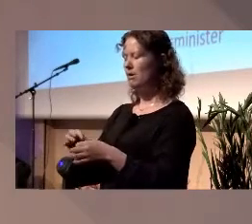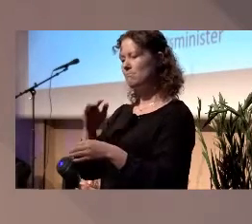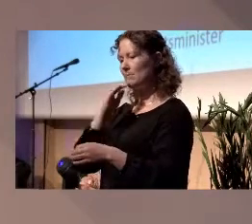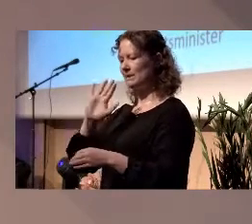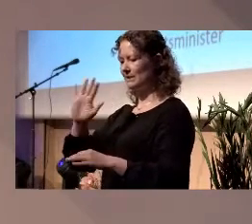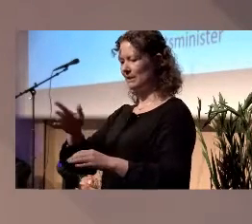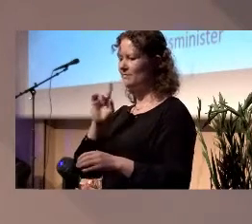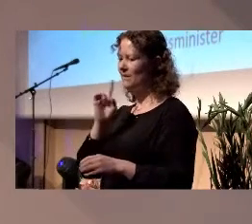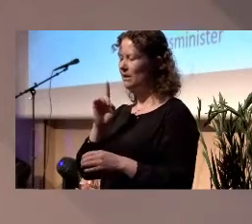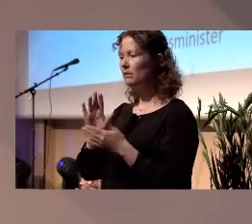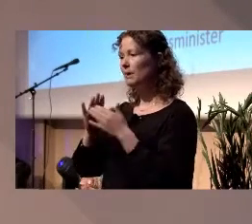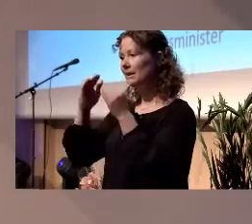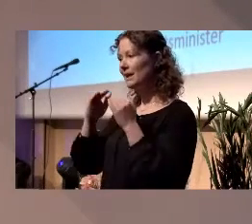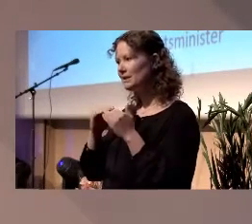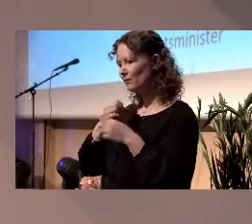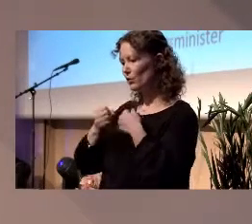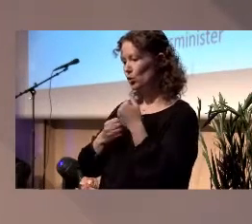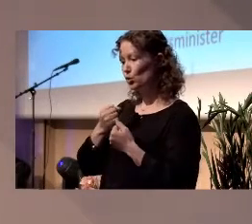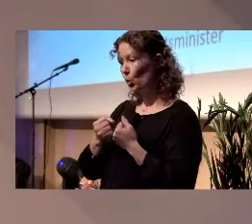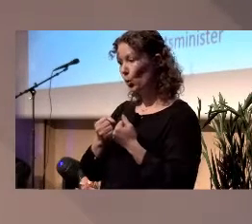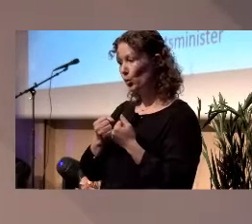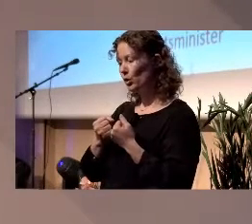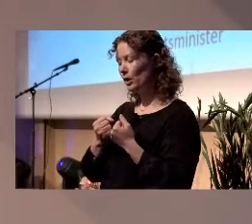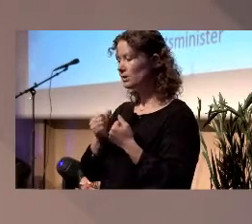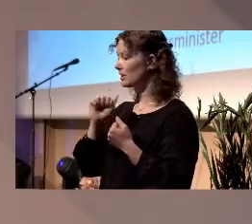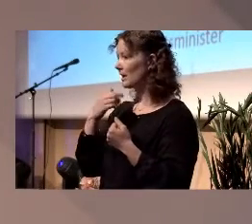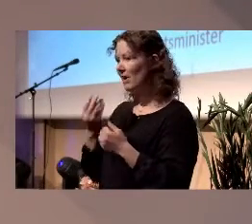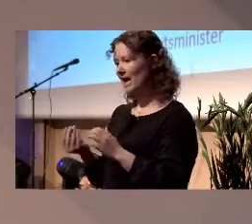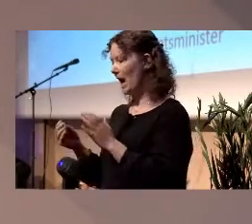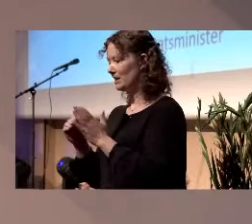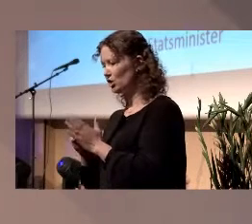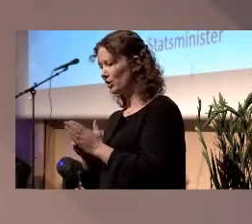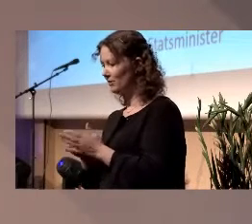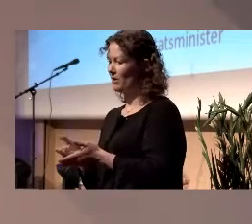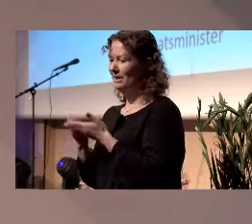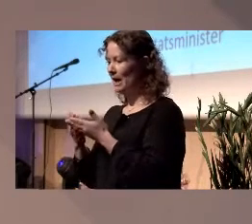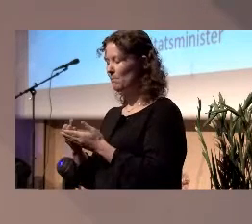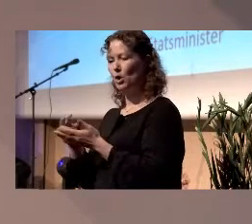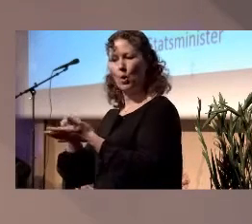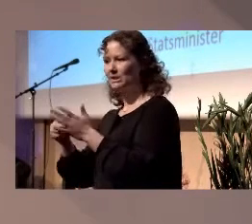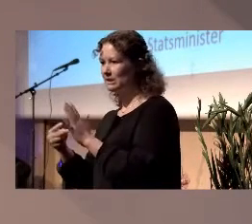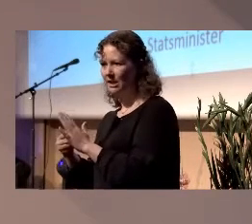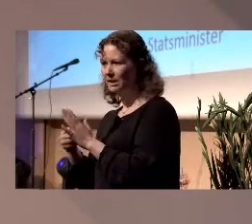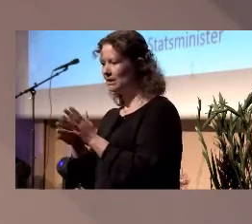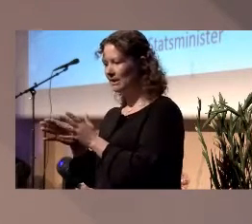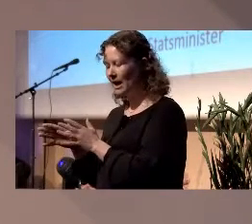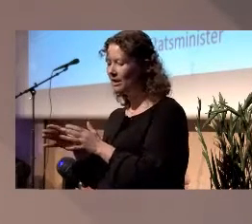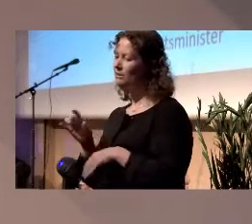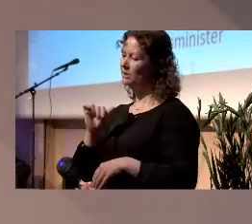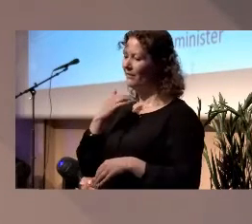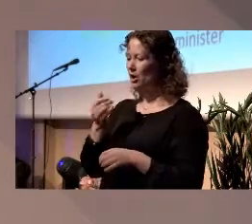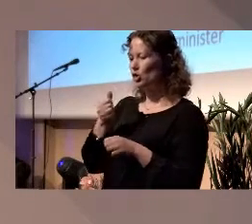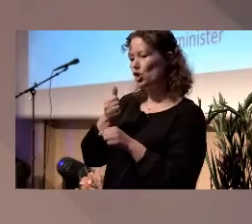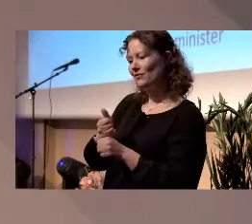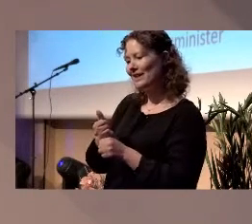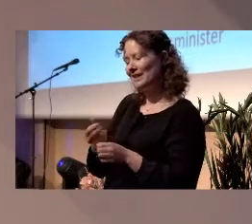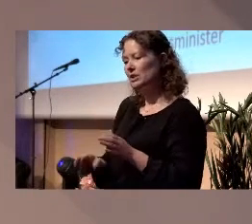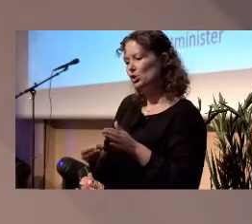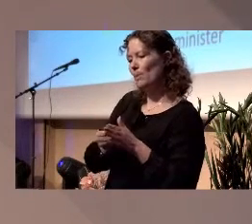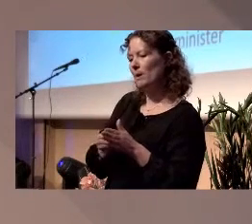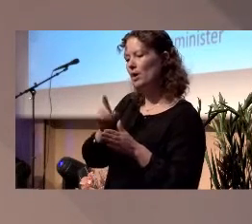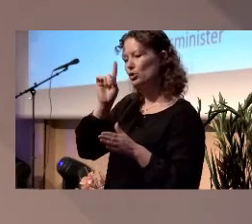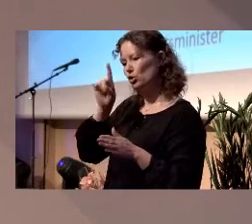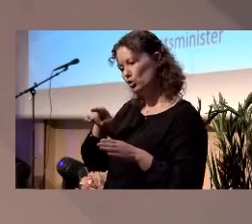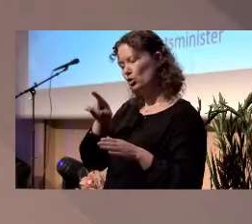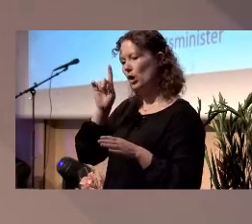med nedsatt funksjon. Det er ikke erstatning for hjelper og assistenter, men et nødvendig supplement for å kunne